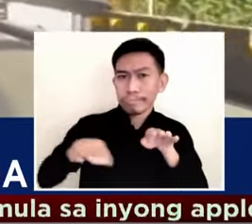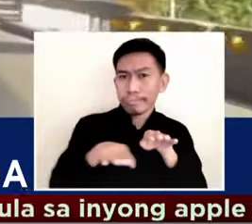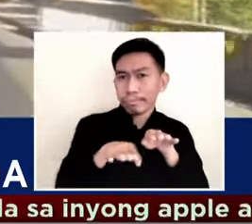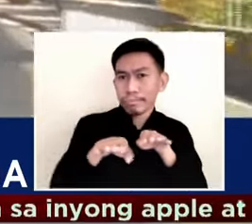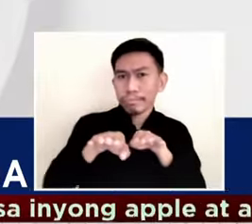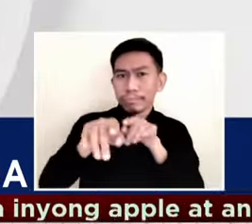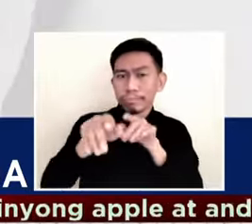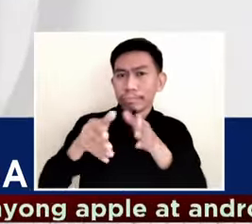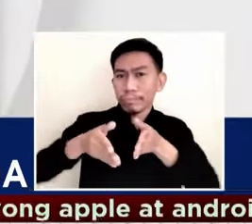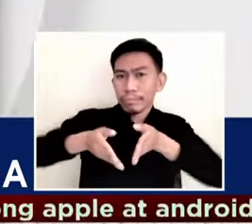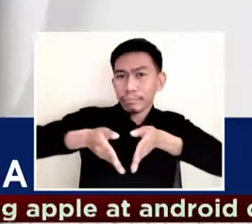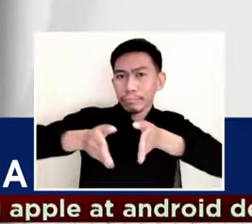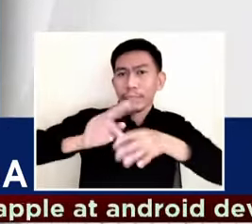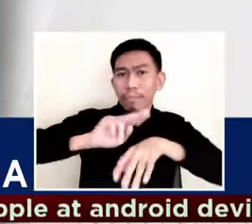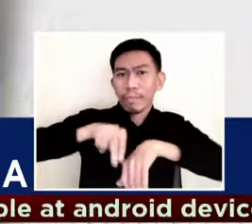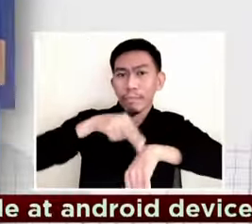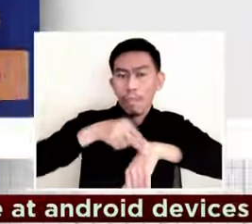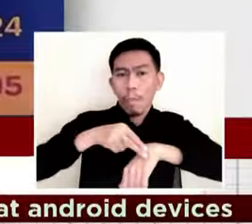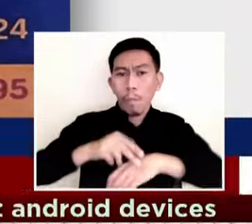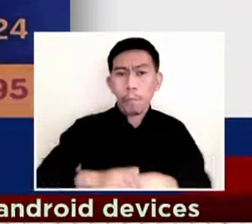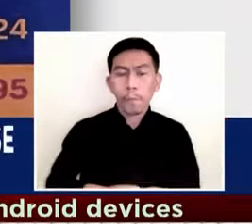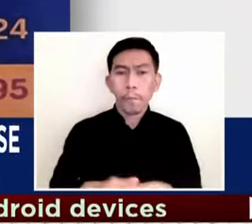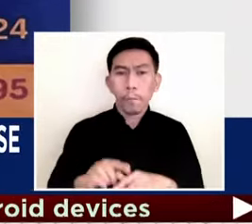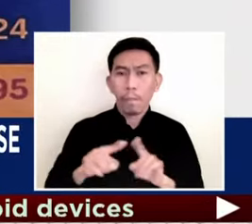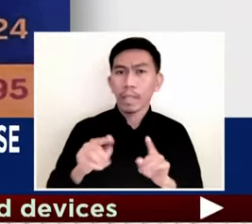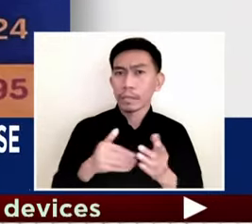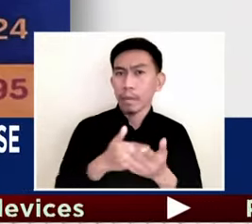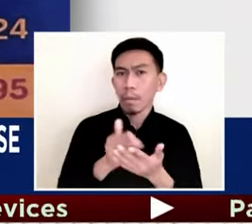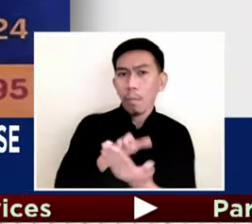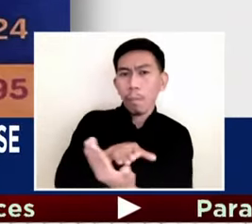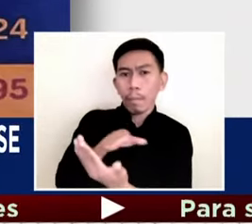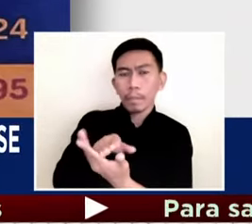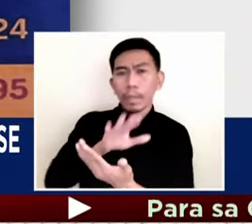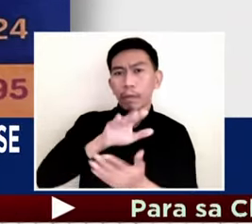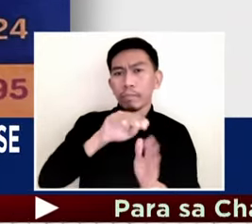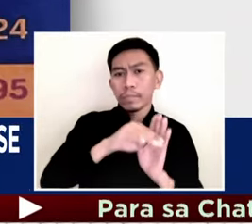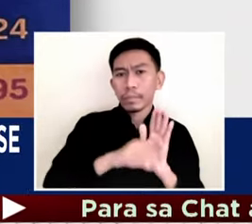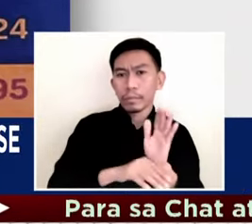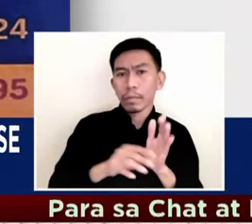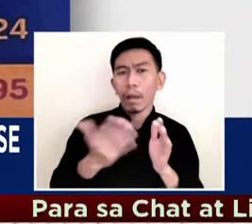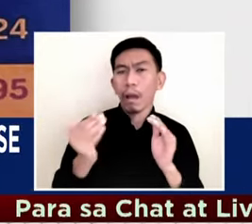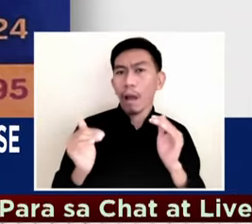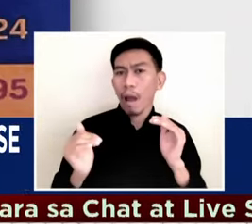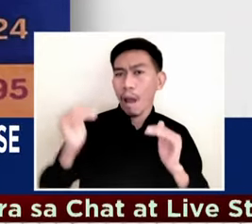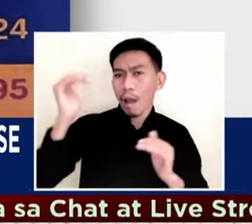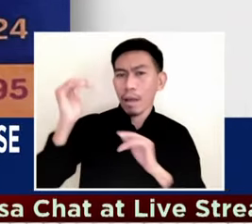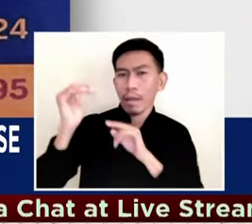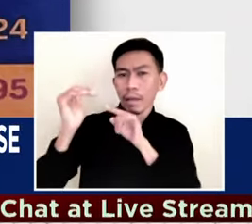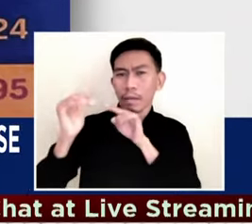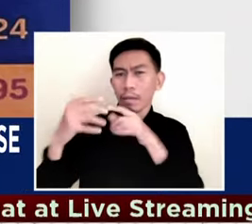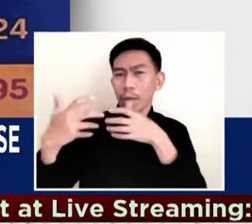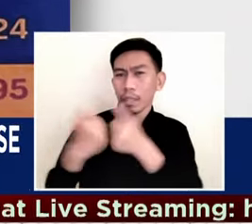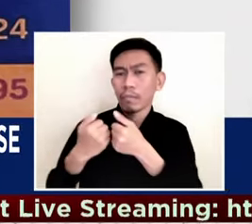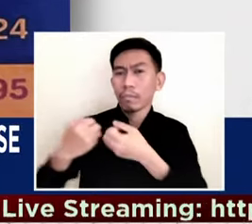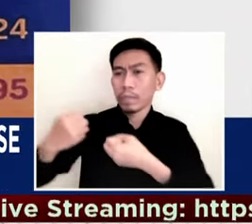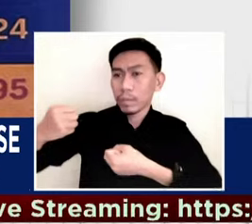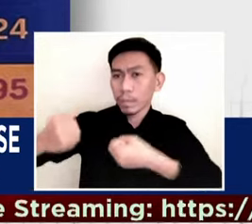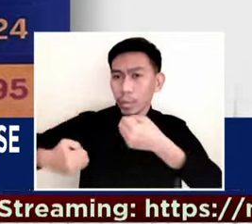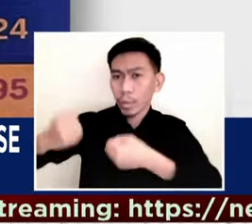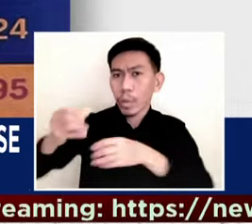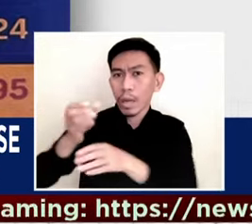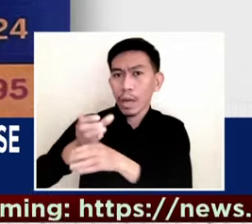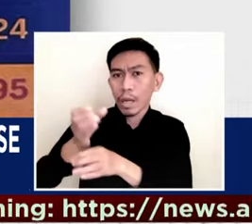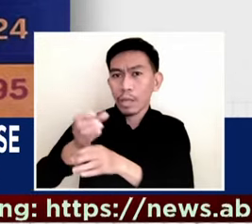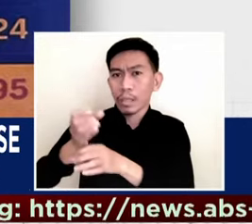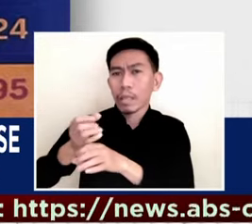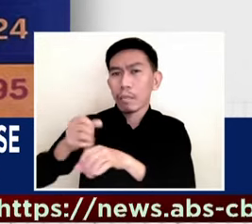sa ban. Sa ipinisinta nilang datos, mas mataas ang bilang ng mga aksidenteng sangkot ang mga kotse at motorsiklo